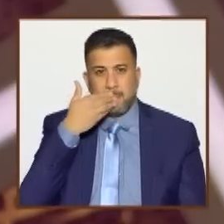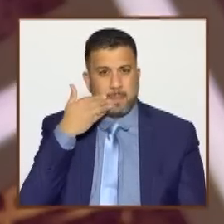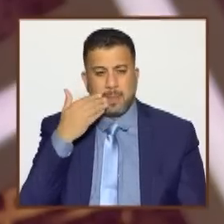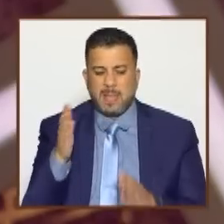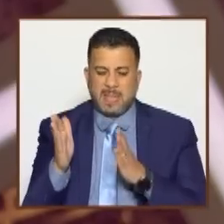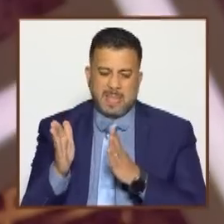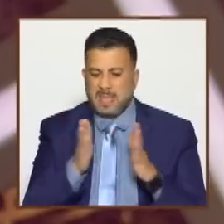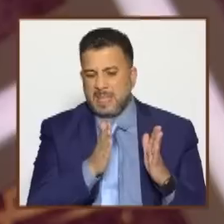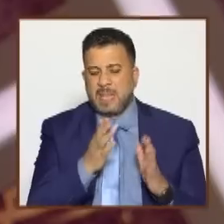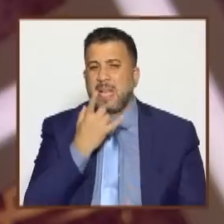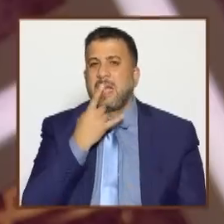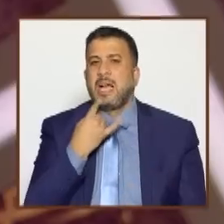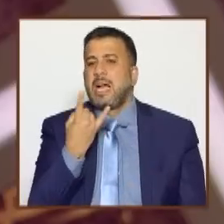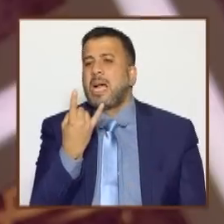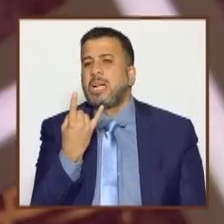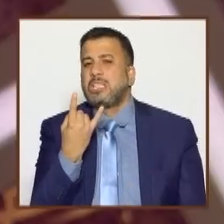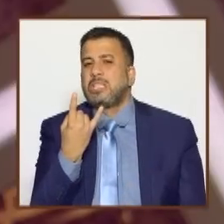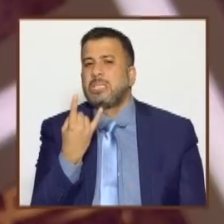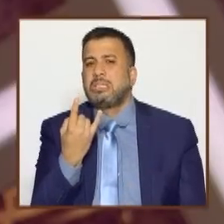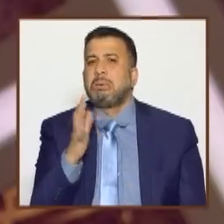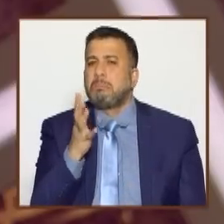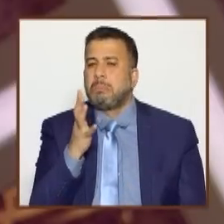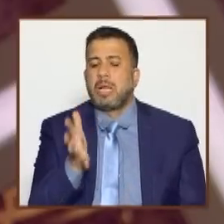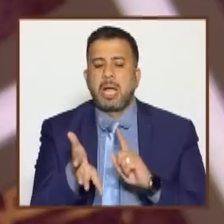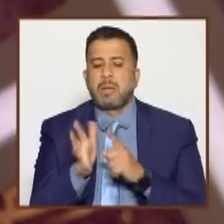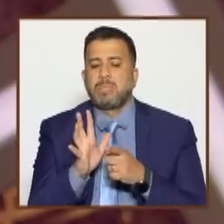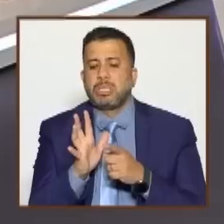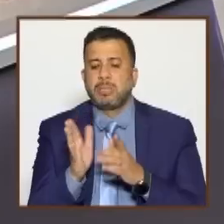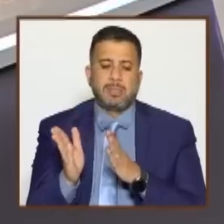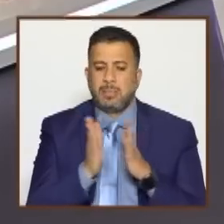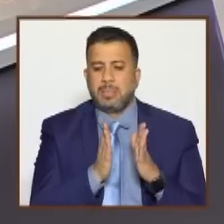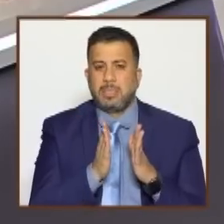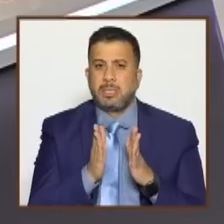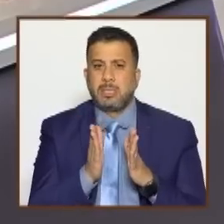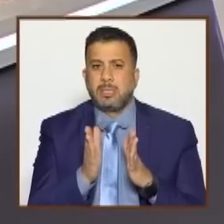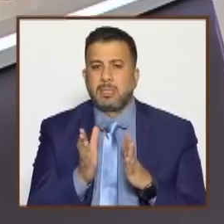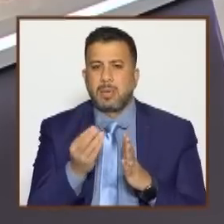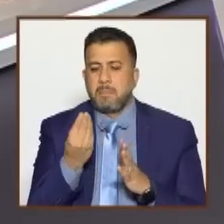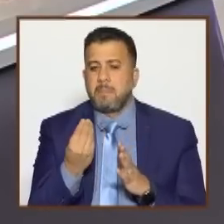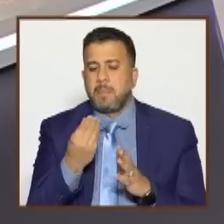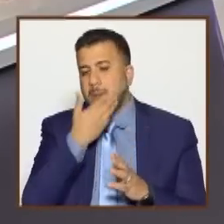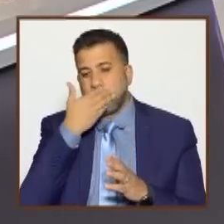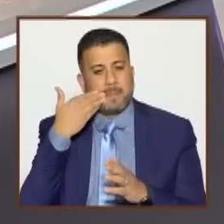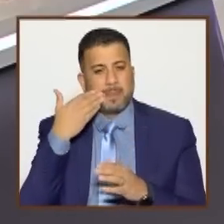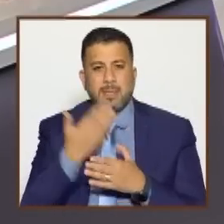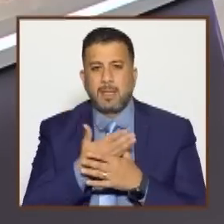تأخروا يمكن 10 دقائق، بعض من المساجد 4 ساعة معانا تقريبا 4 ساعة يتركوا في المكان إن شاء